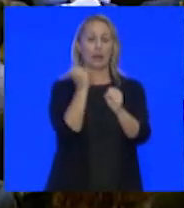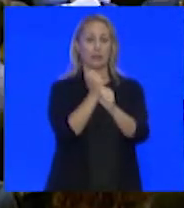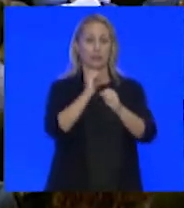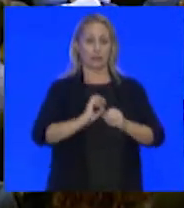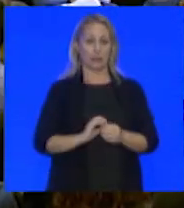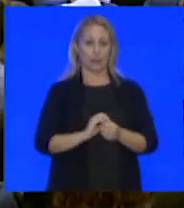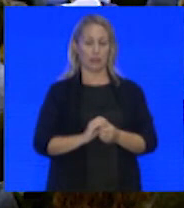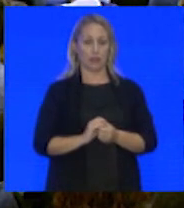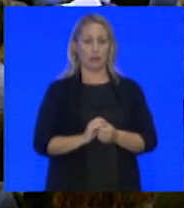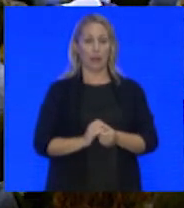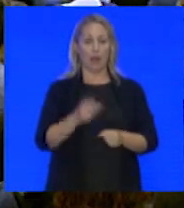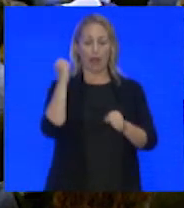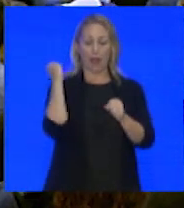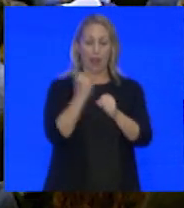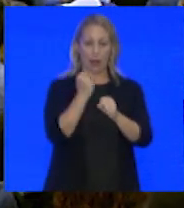Αποτελούν μεγάλη σημασία σε αυτό το τομέα.